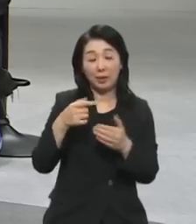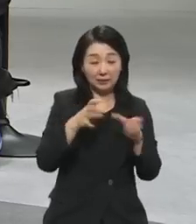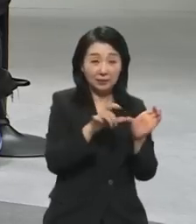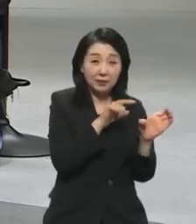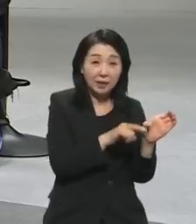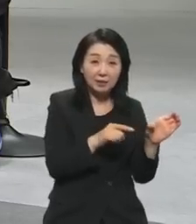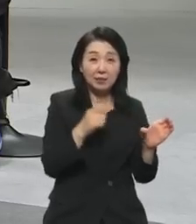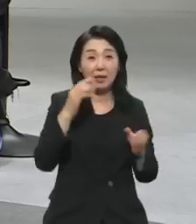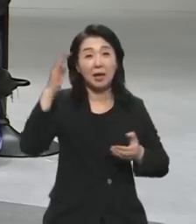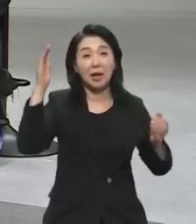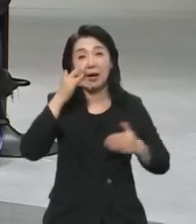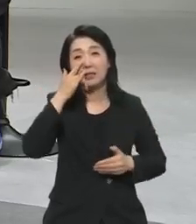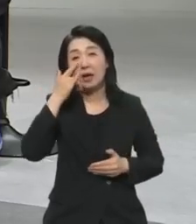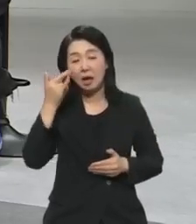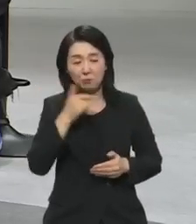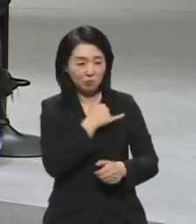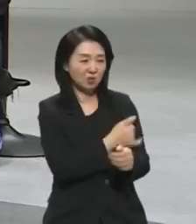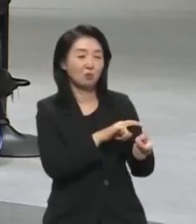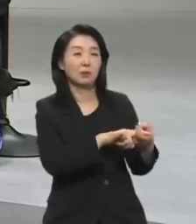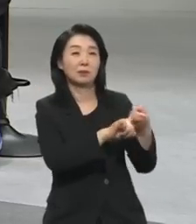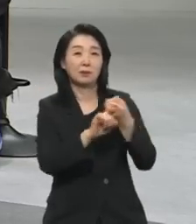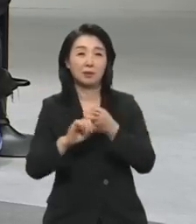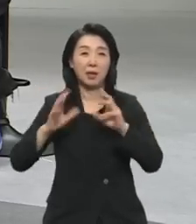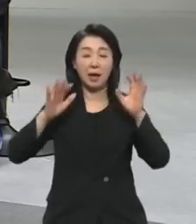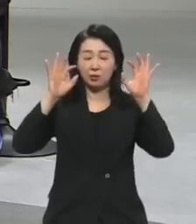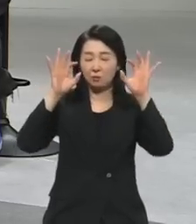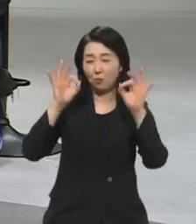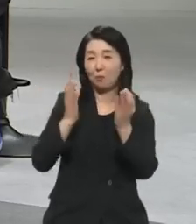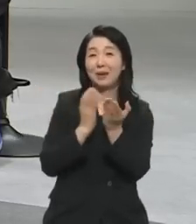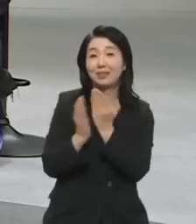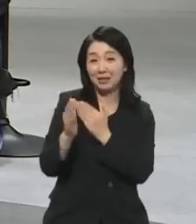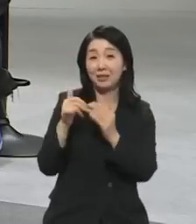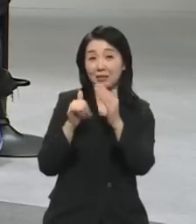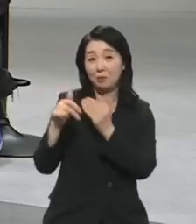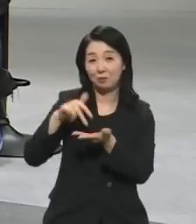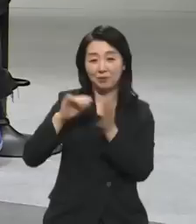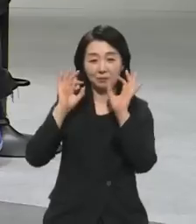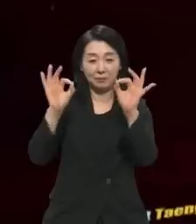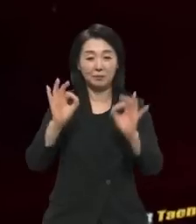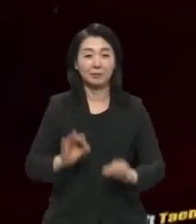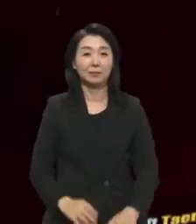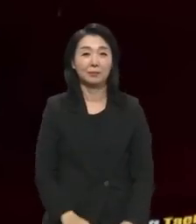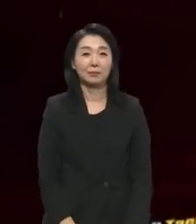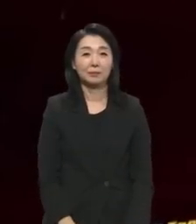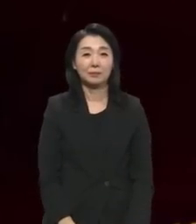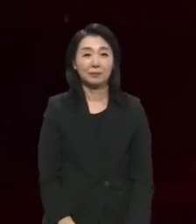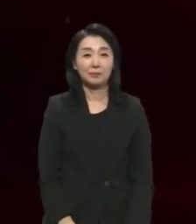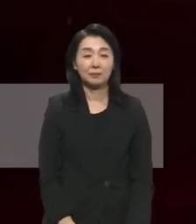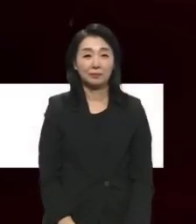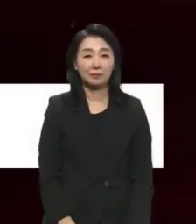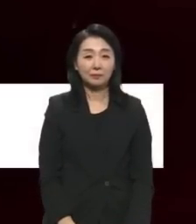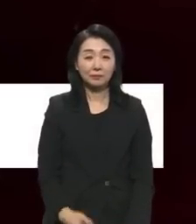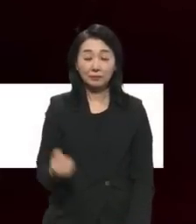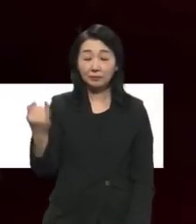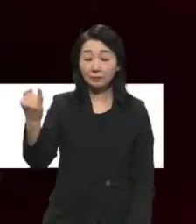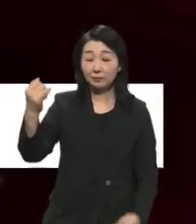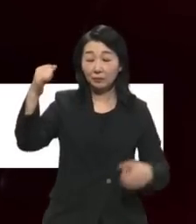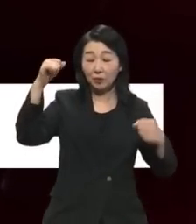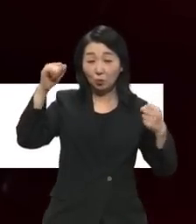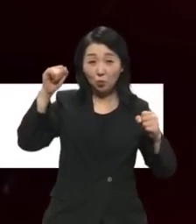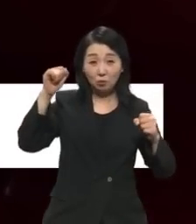아이들 보기 부적절했다 이런 취지의 주장입니다 대표 입장 저희가 들어봤습니다 화사 씨의 공연 안무와